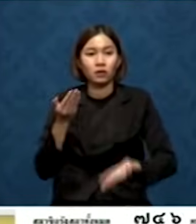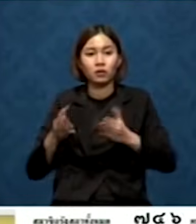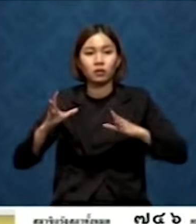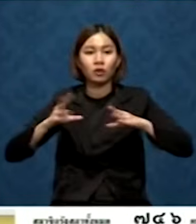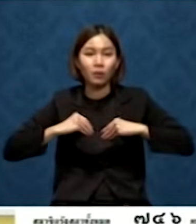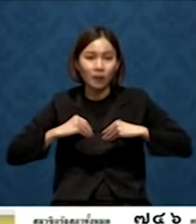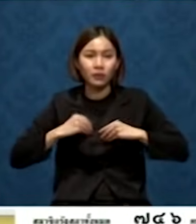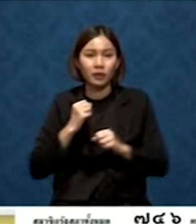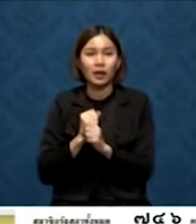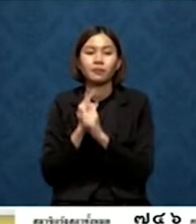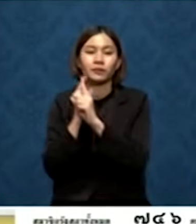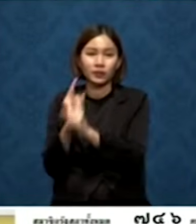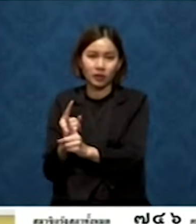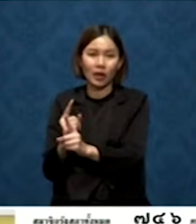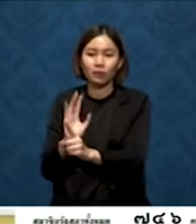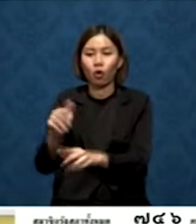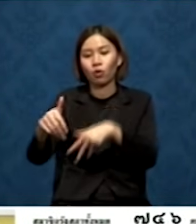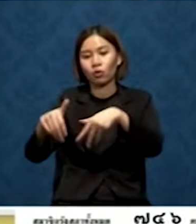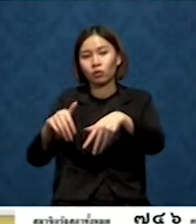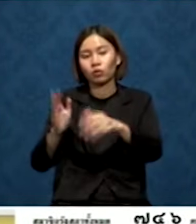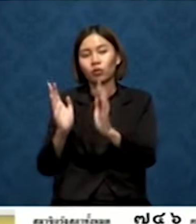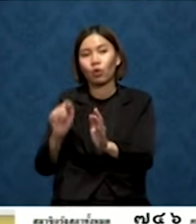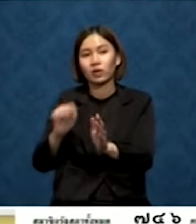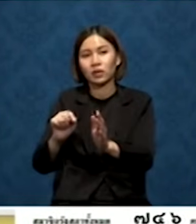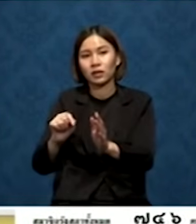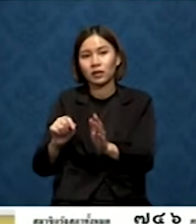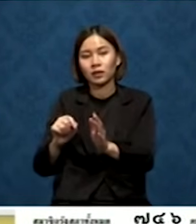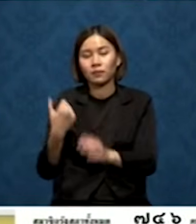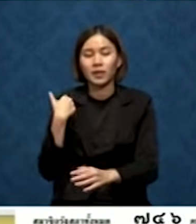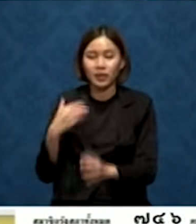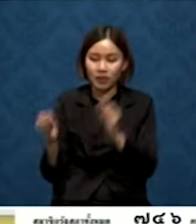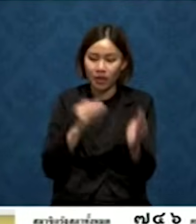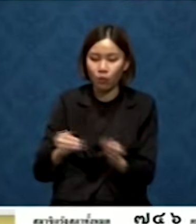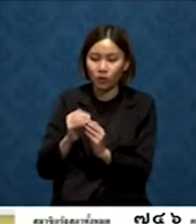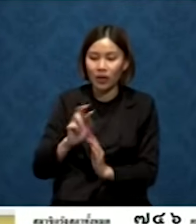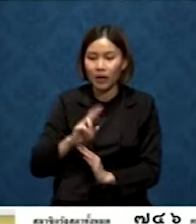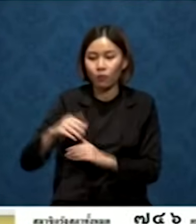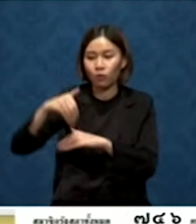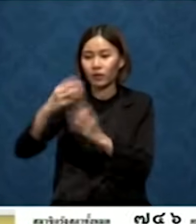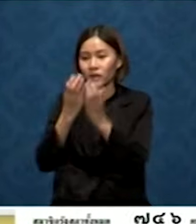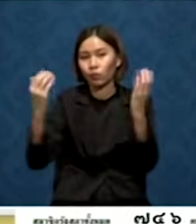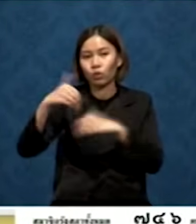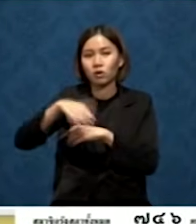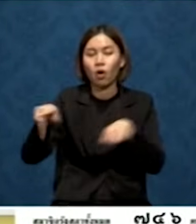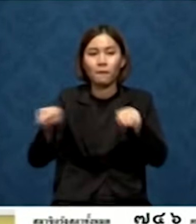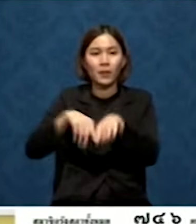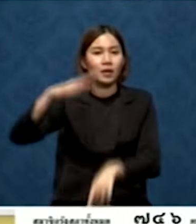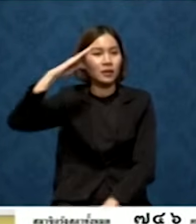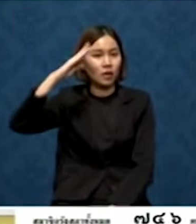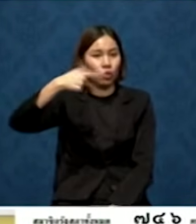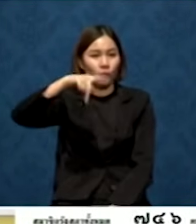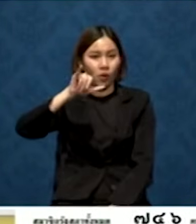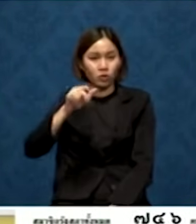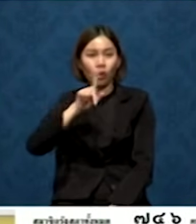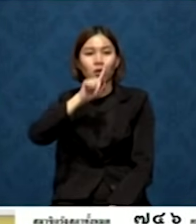ทำตามความประสงค์ของบุคคลดังกล่าวโดยอาศัยกระบวนการนอกรัฐธรรมนูญเหมือนกับที่พลเอกประยุทธ์เคยถูกตั้ง